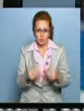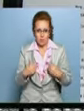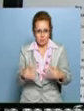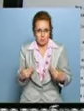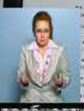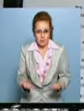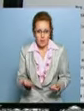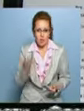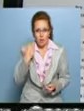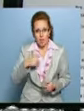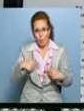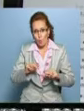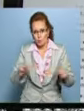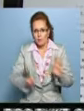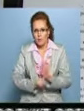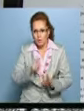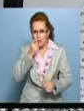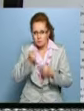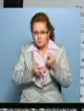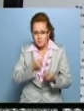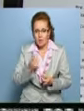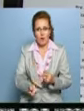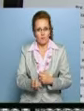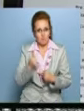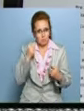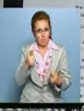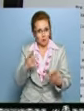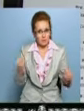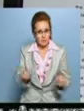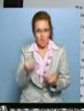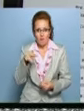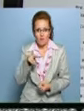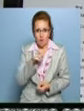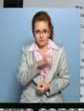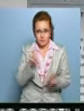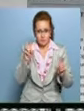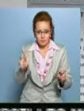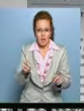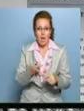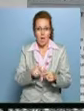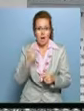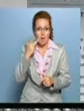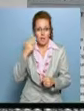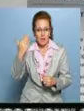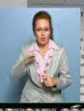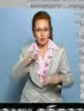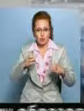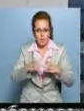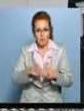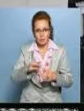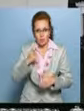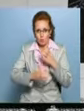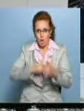предоставили учителя стали разбираться выяснились интересные подробности Лекс продукт организации под названием американские советы По международному